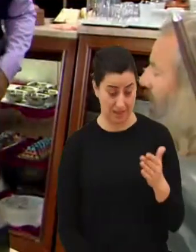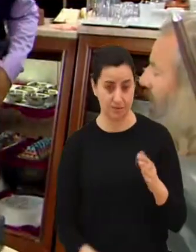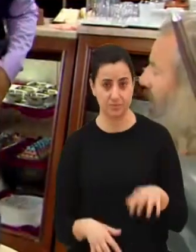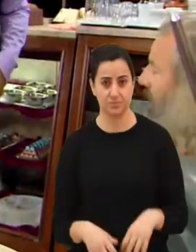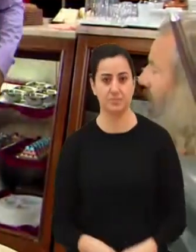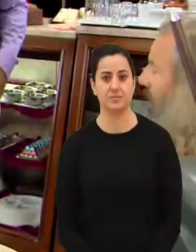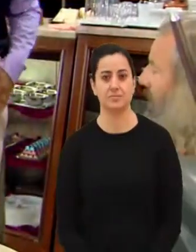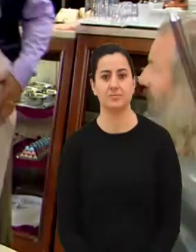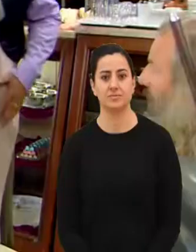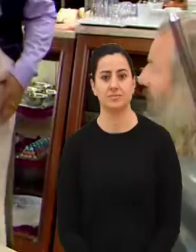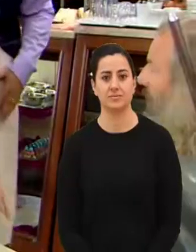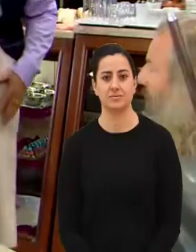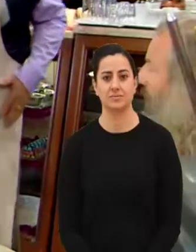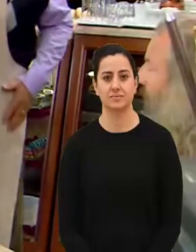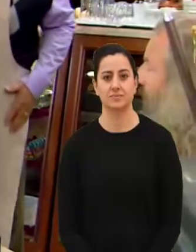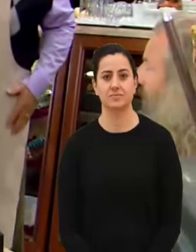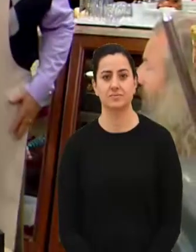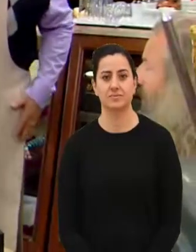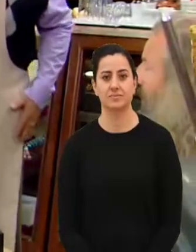Böyle... Ben de. Sen de mi? Ben de.